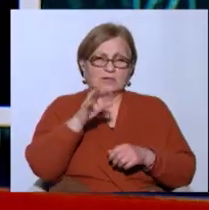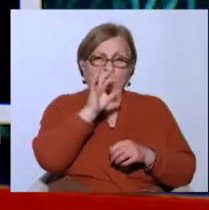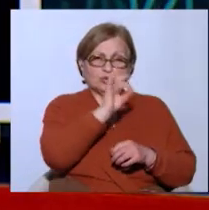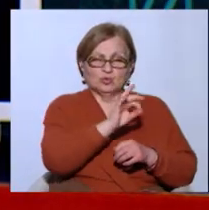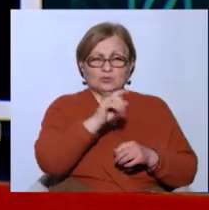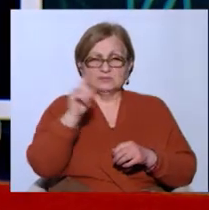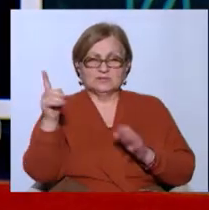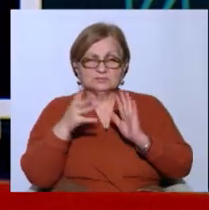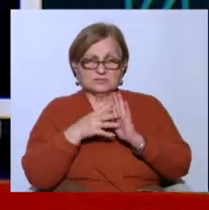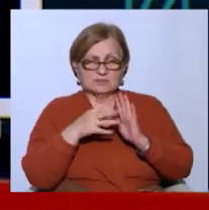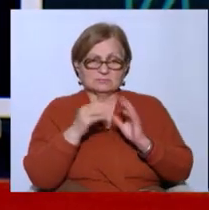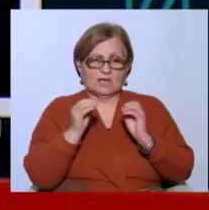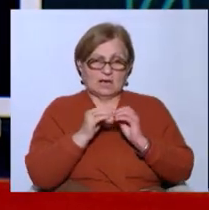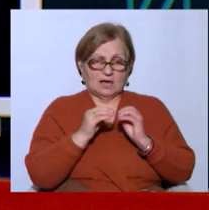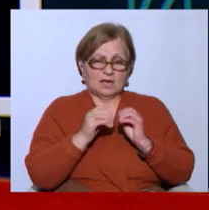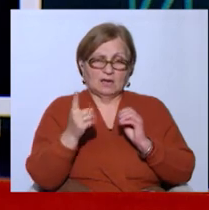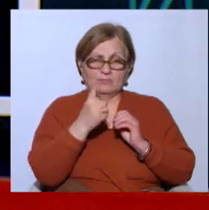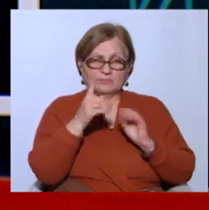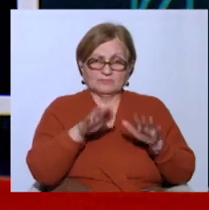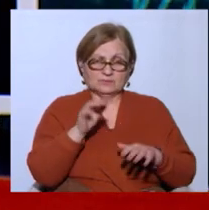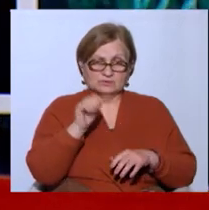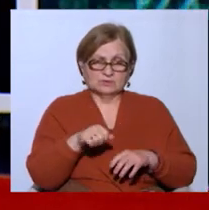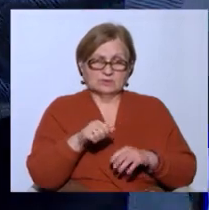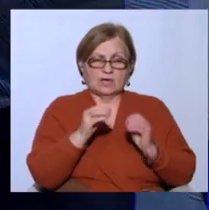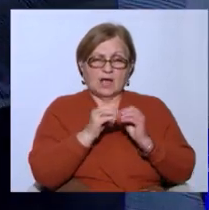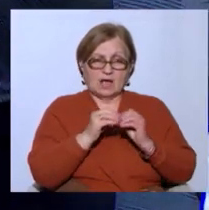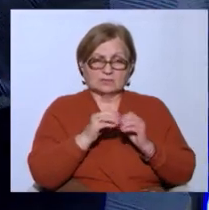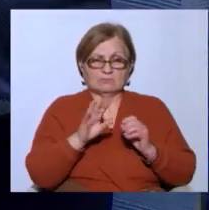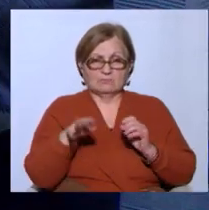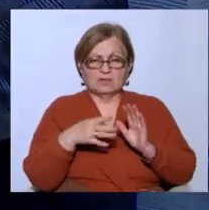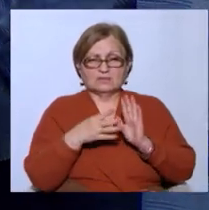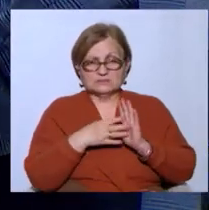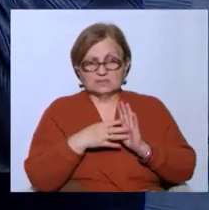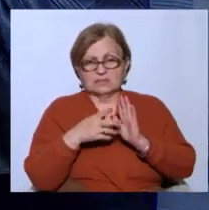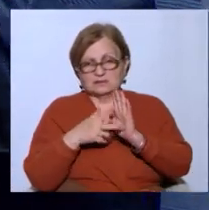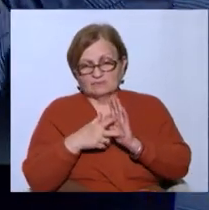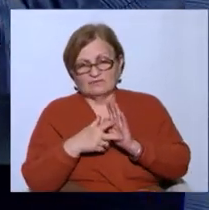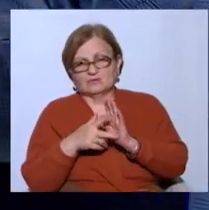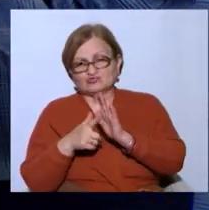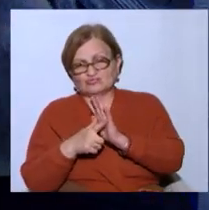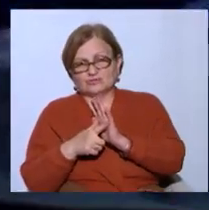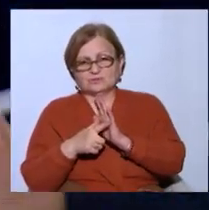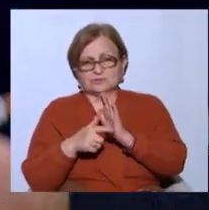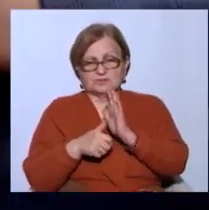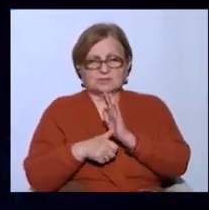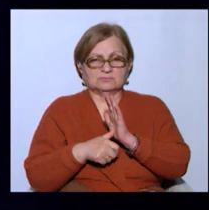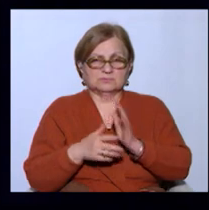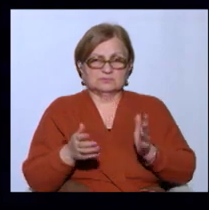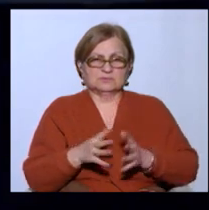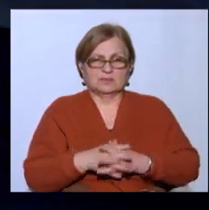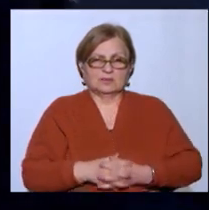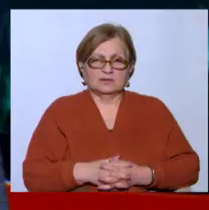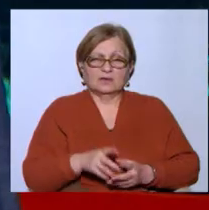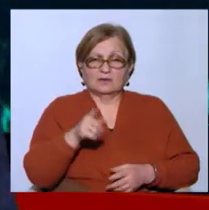9-მდე 10, ანუ შესაბამისად პირველ ადგილას შეიძლება ჩვენ 10 ჩავსვათ, მეორეზე 9, მერე 8 და მერე 7. როგორც ხვდებით,